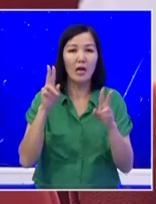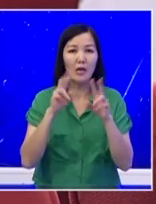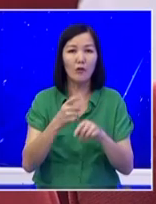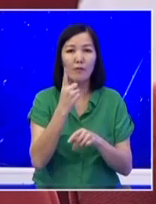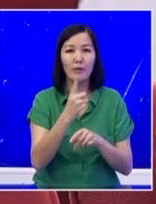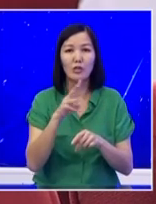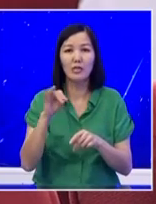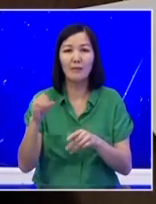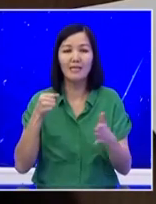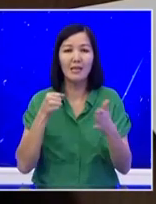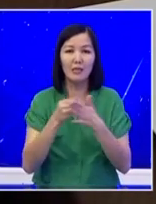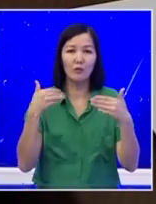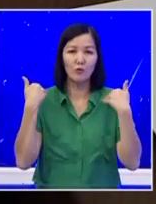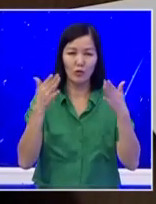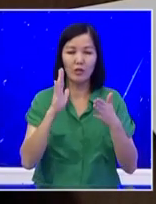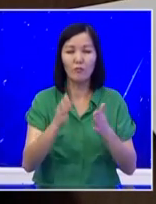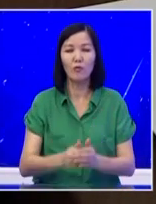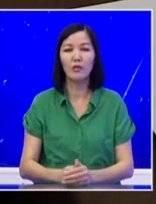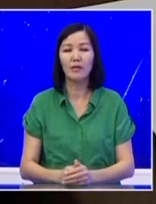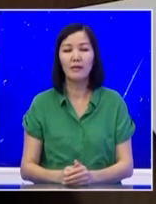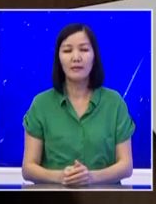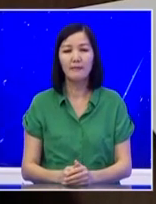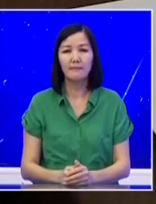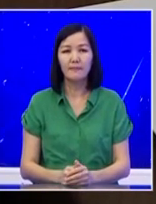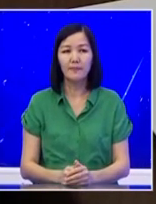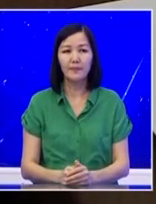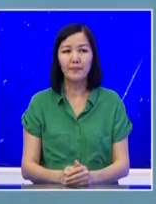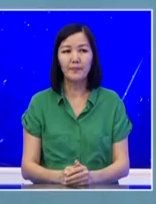қарауына биыл 1 тамызға дейін ұсынылады.